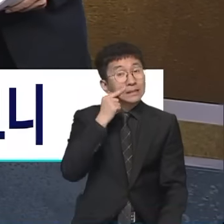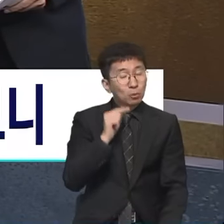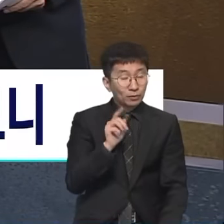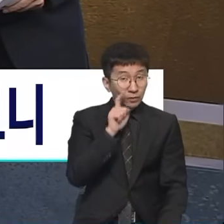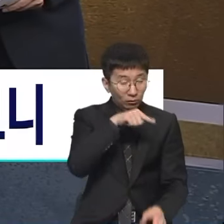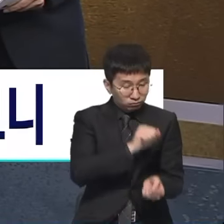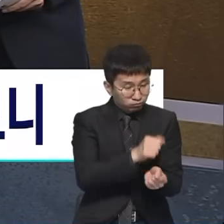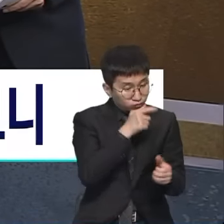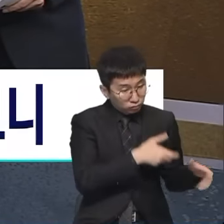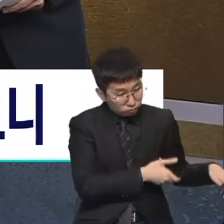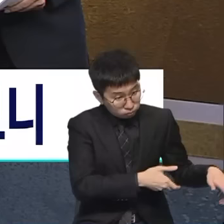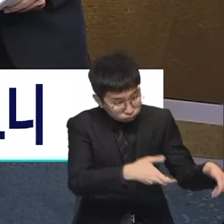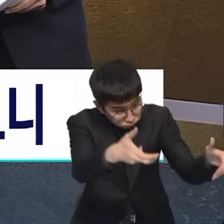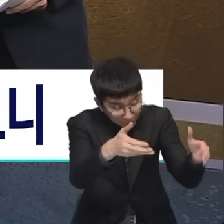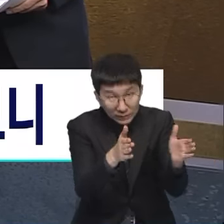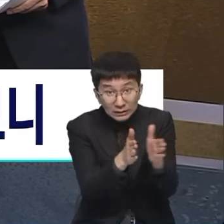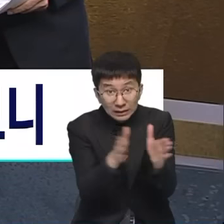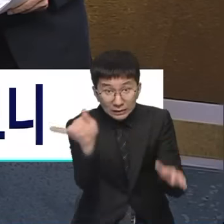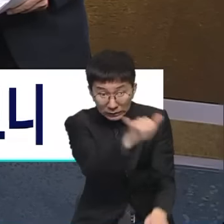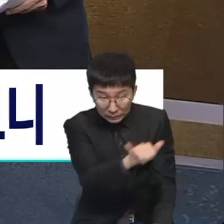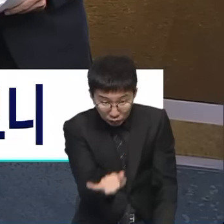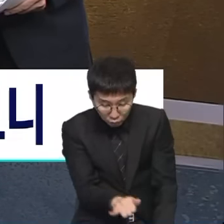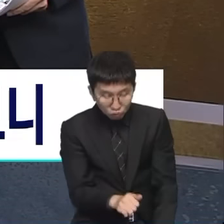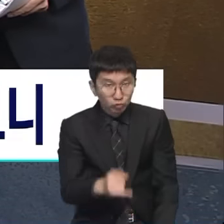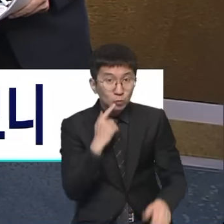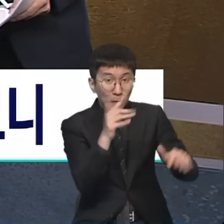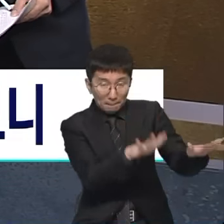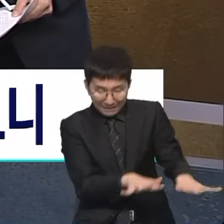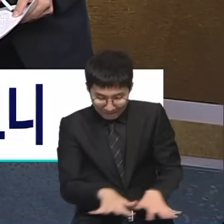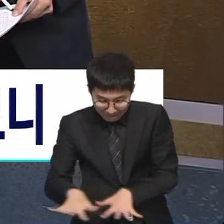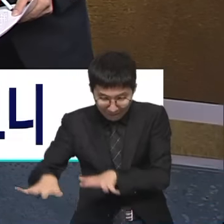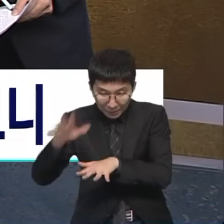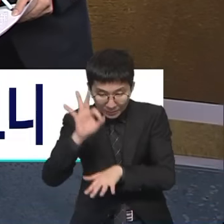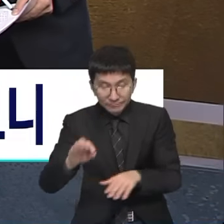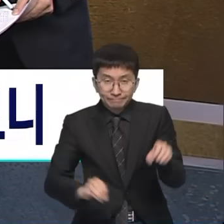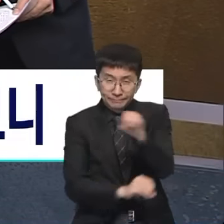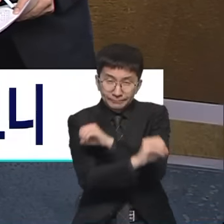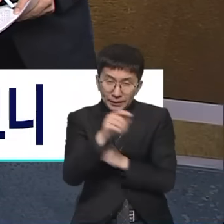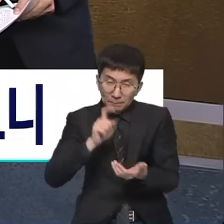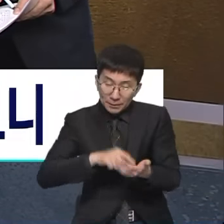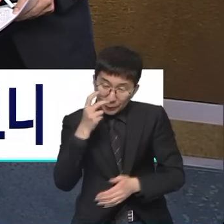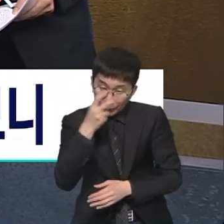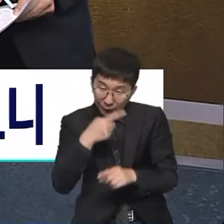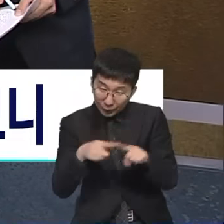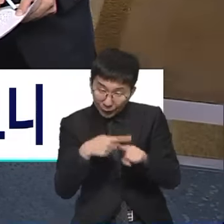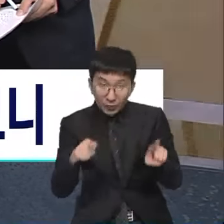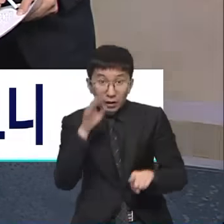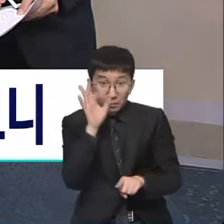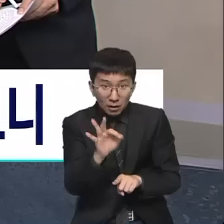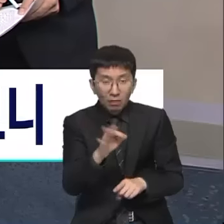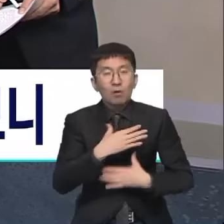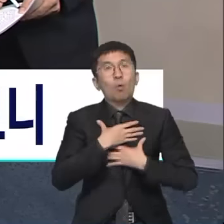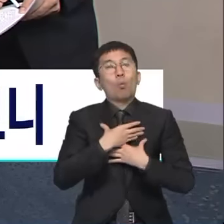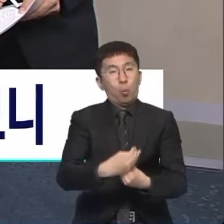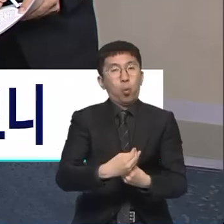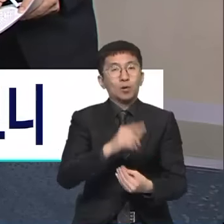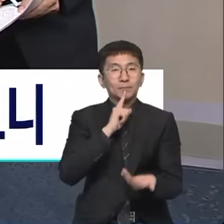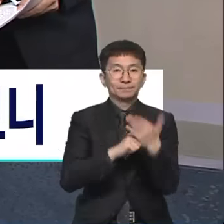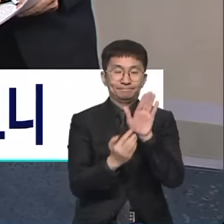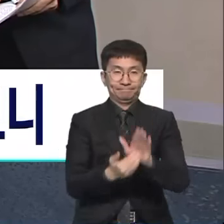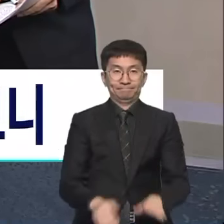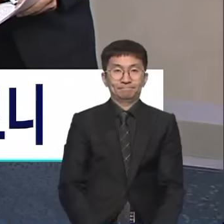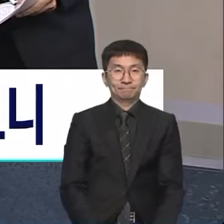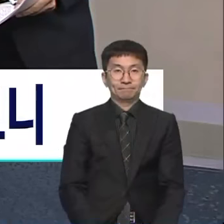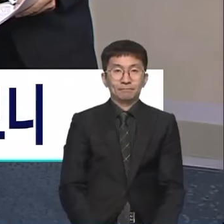시작한 이후 이 지도에 있는 조사 지점에서 긴급 방사능 검사를 한 결과 안전한 수준이었다고